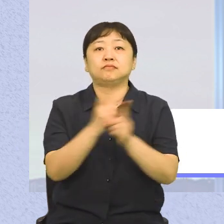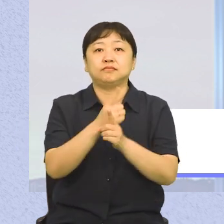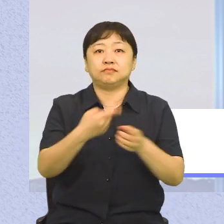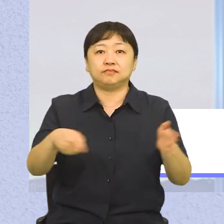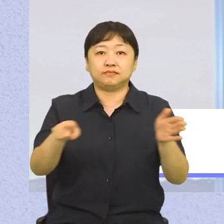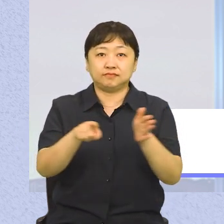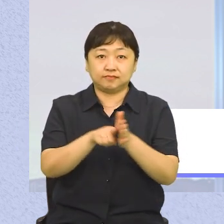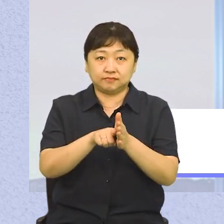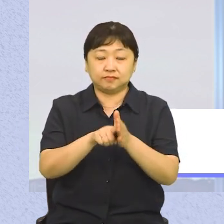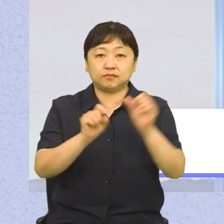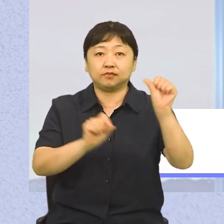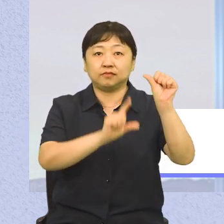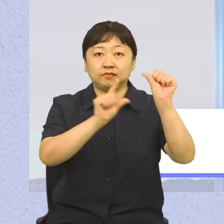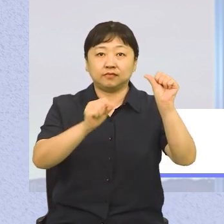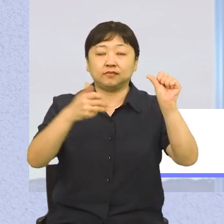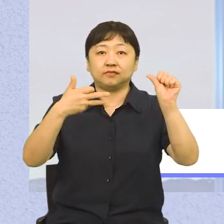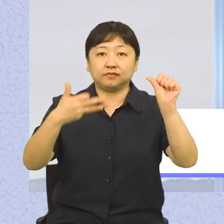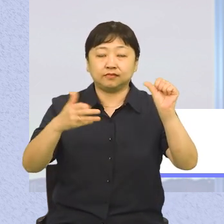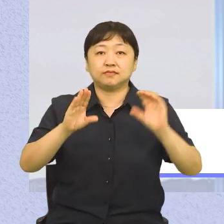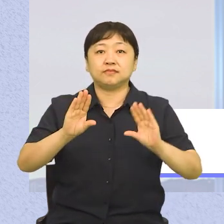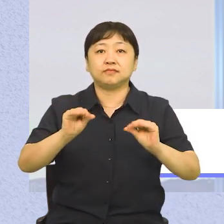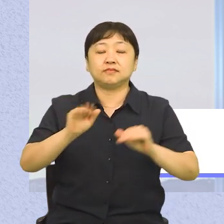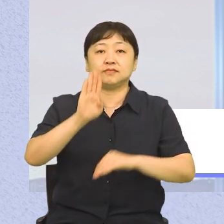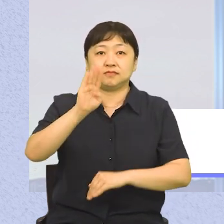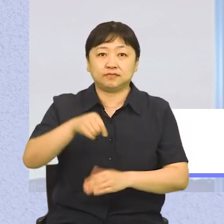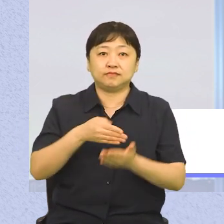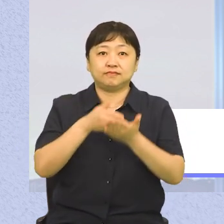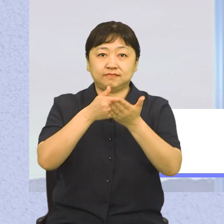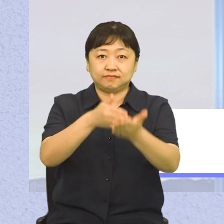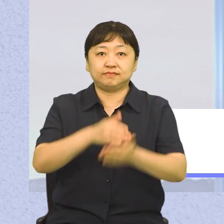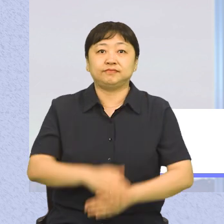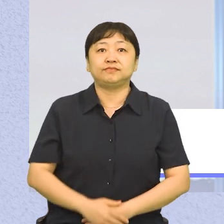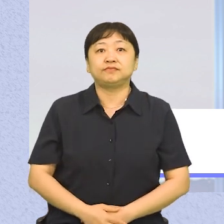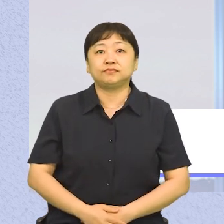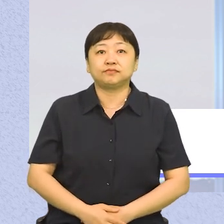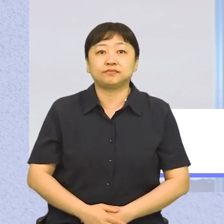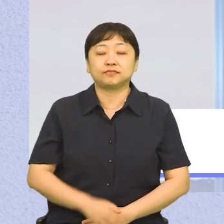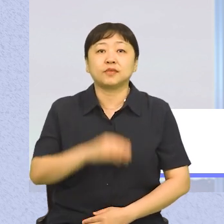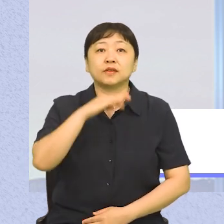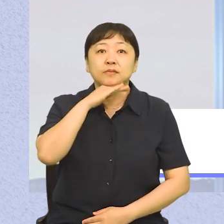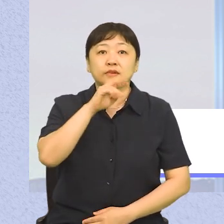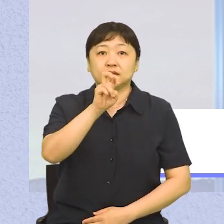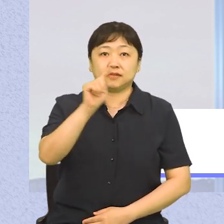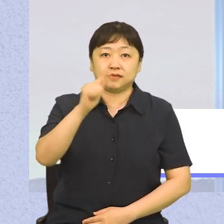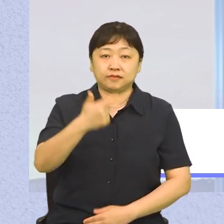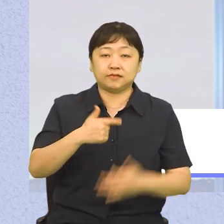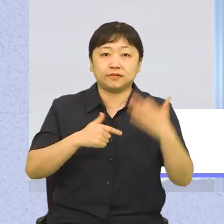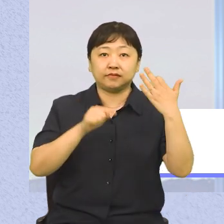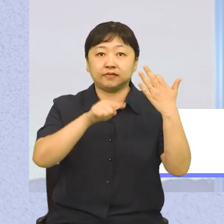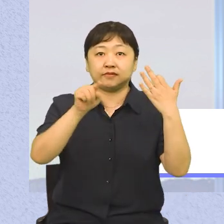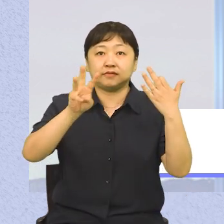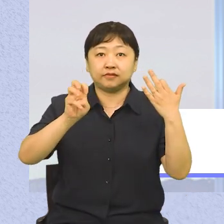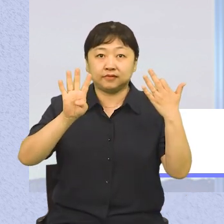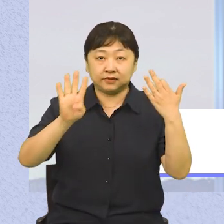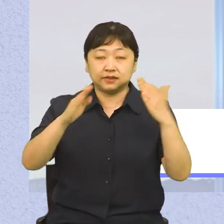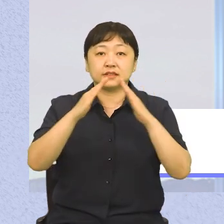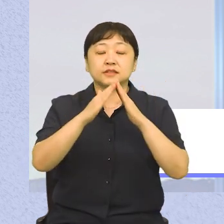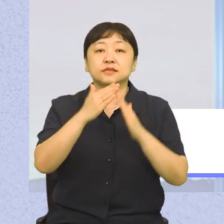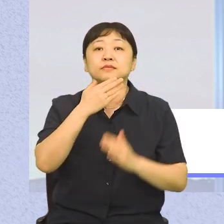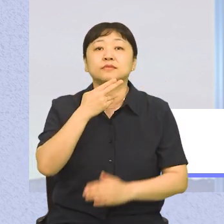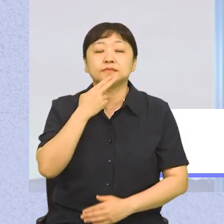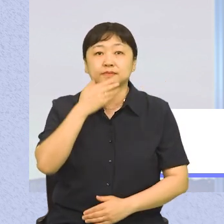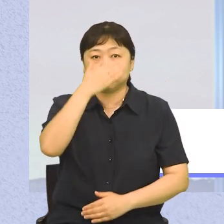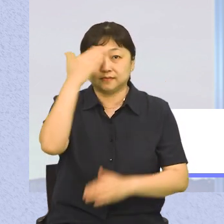문제점을 개선하기 위해 관련 지침 개정을 지난 18일 국토부에 건의했습니다. 청년월세 한시 지원은 만 19세에서